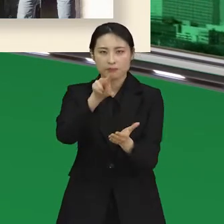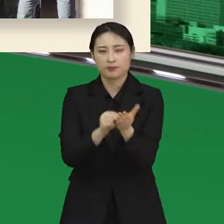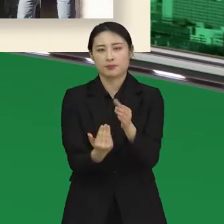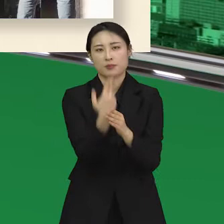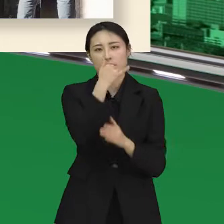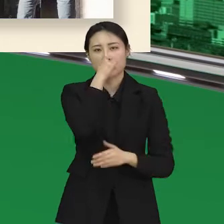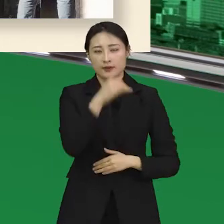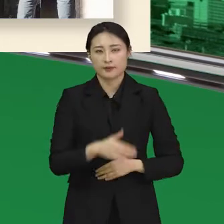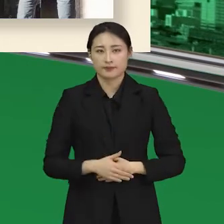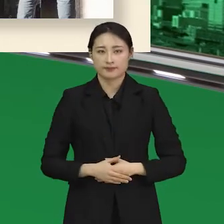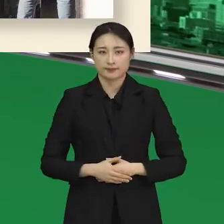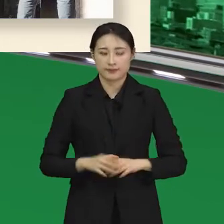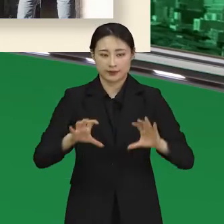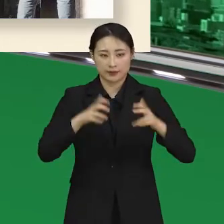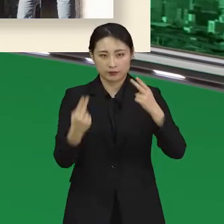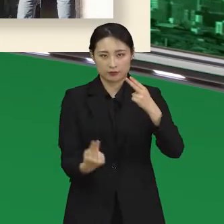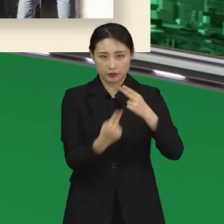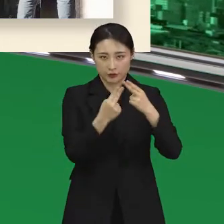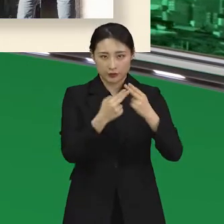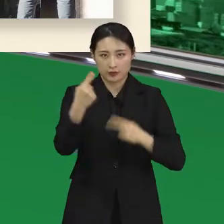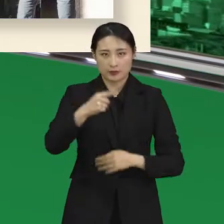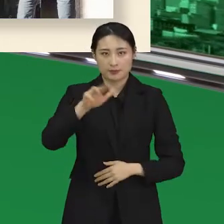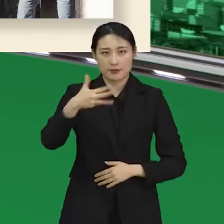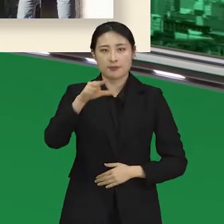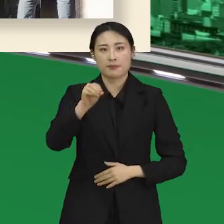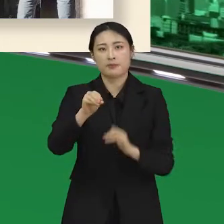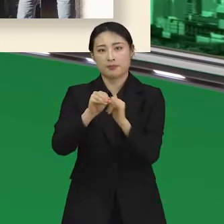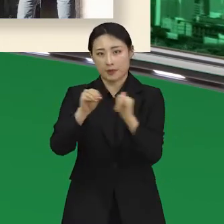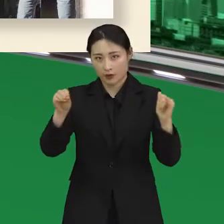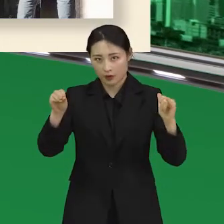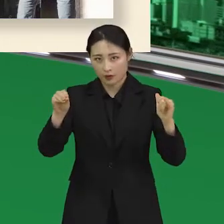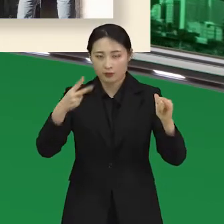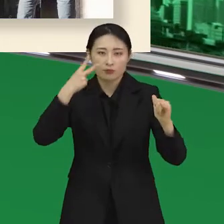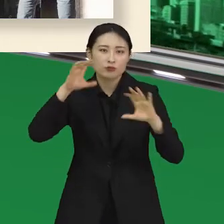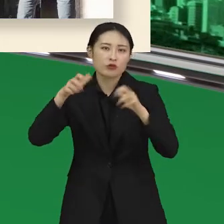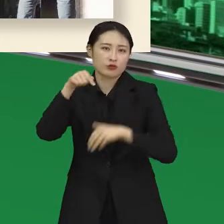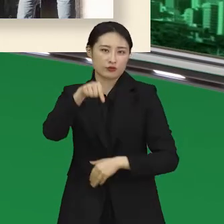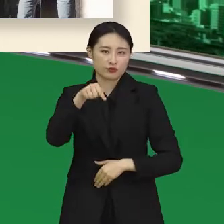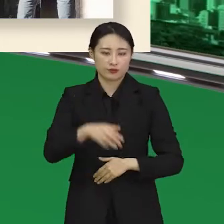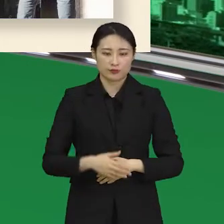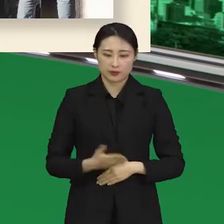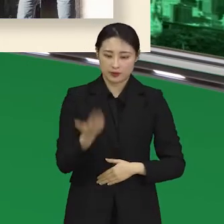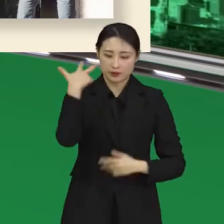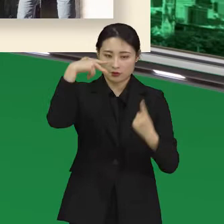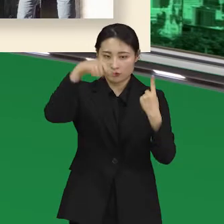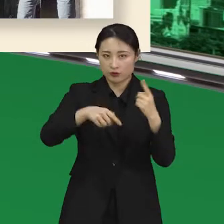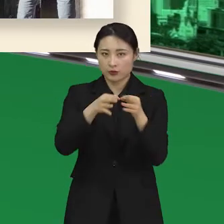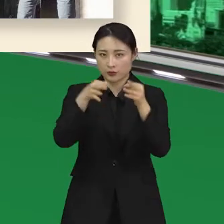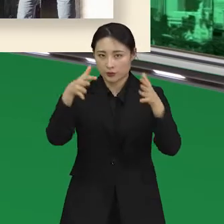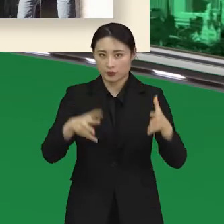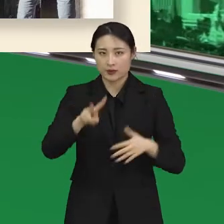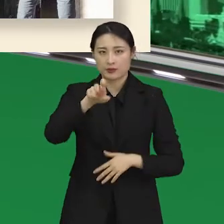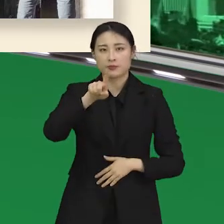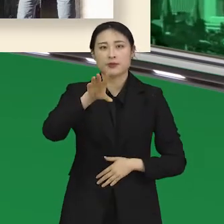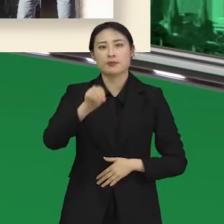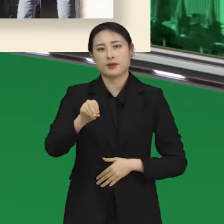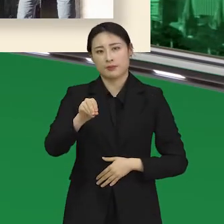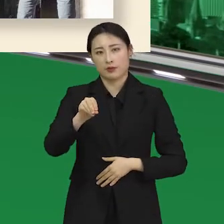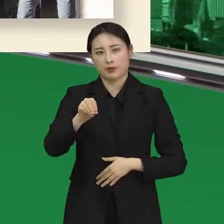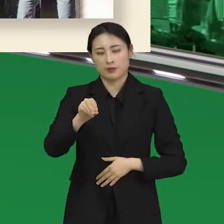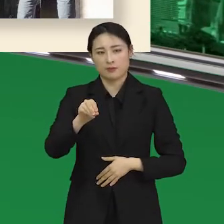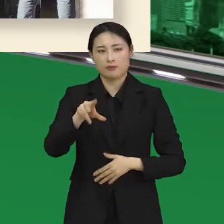나타났습니다. 누적 확진자 1,800만 명에 육박한 미국은 지난 일주일간 21만 명이